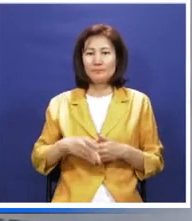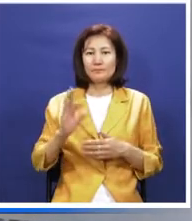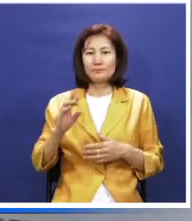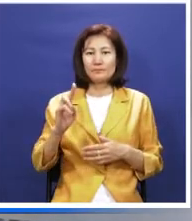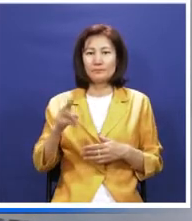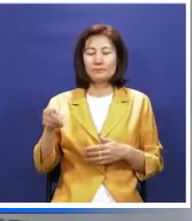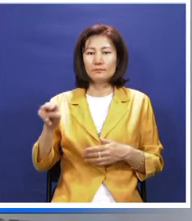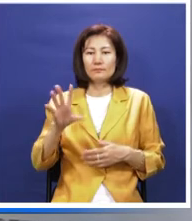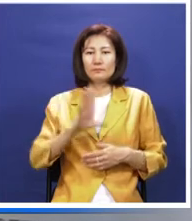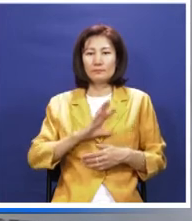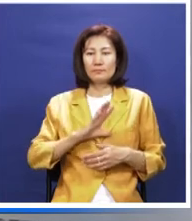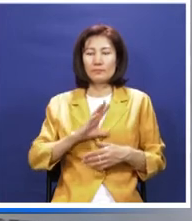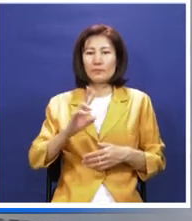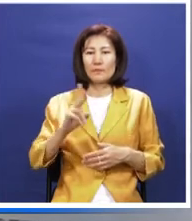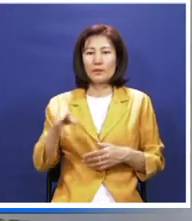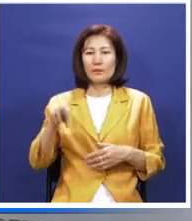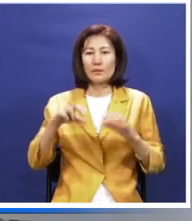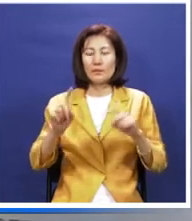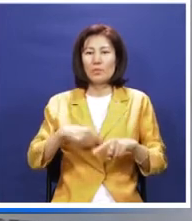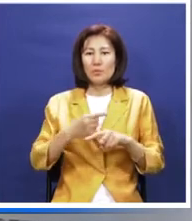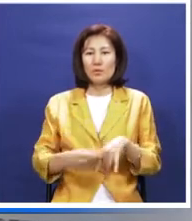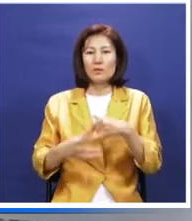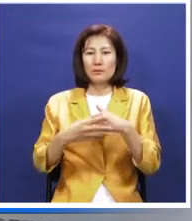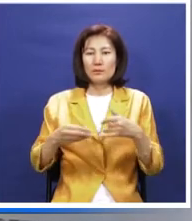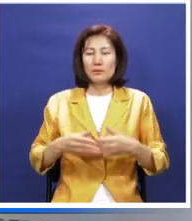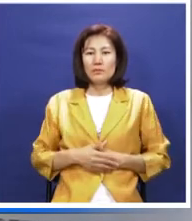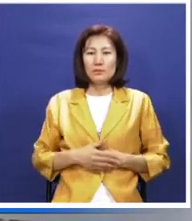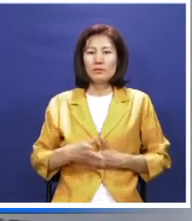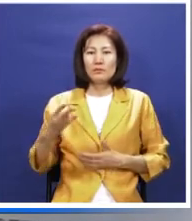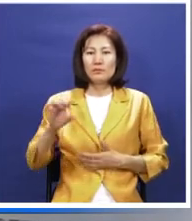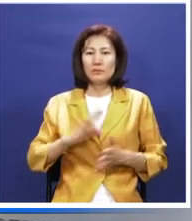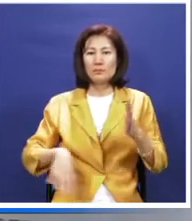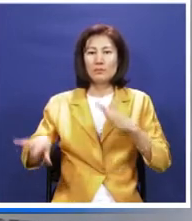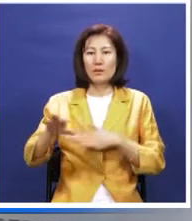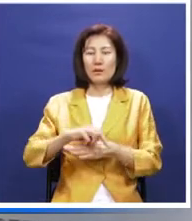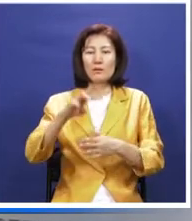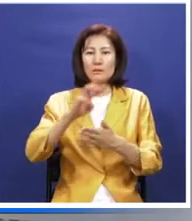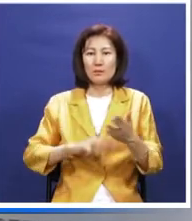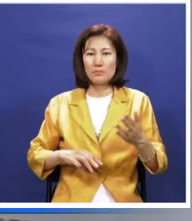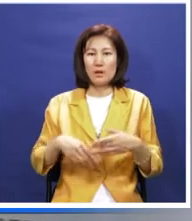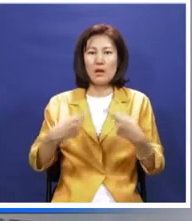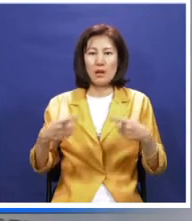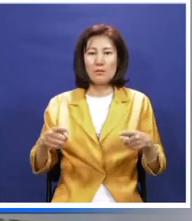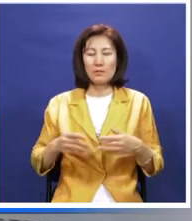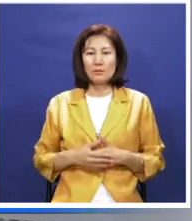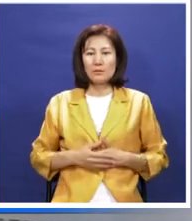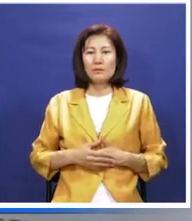корректировка беріледі ай сайын. И ол жерде перебор, недобор, соның бәрі штрафтарын алып тастап отыр да,